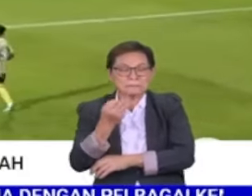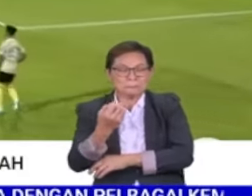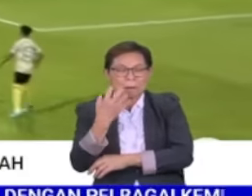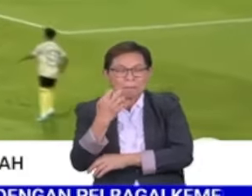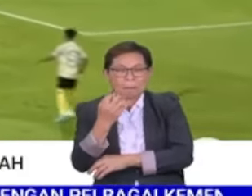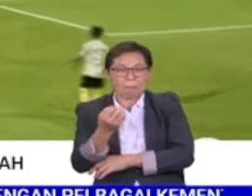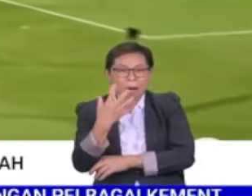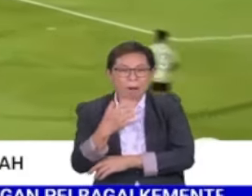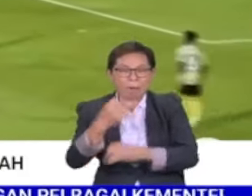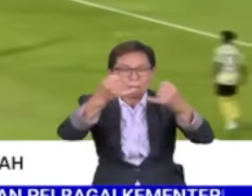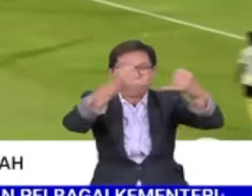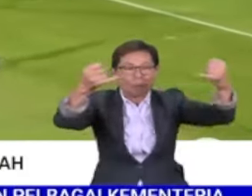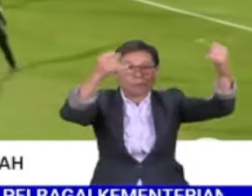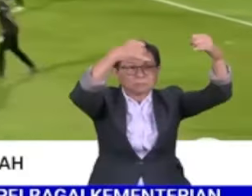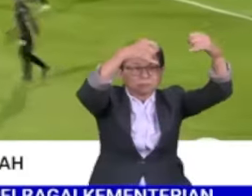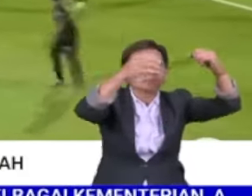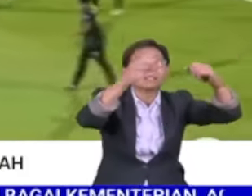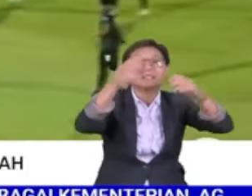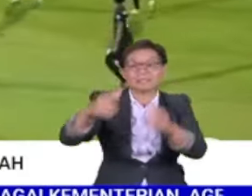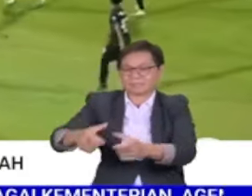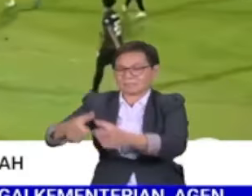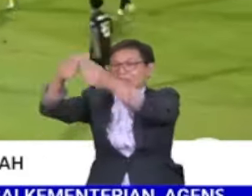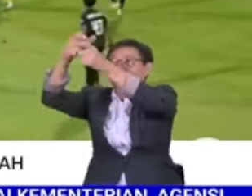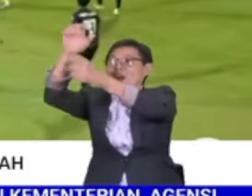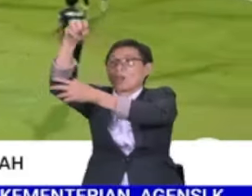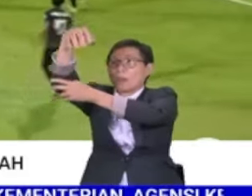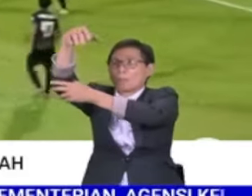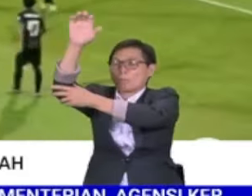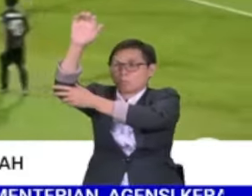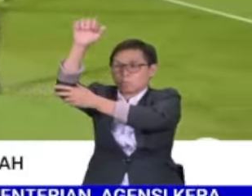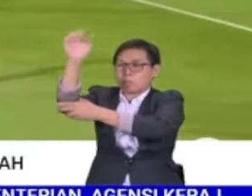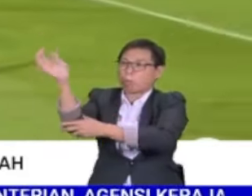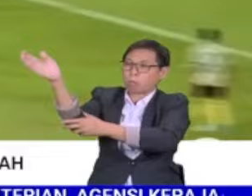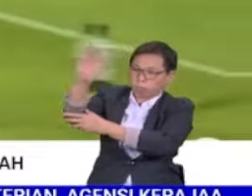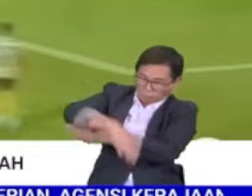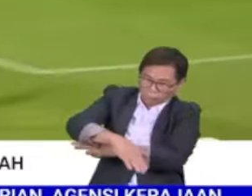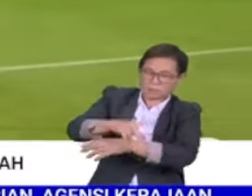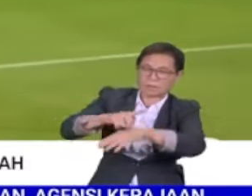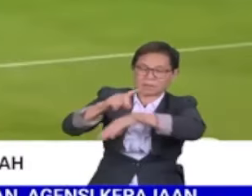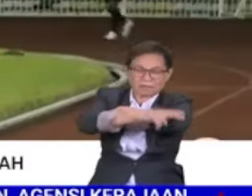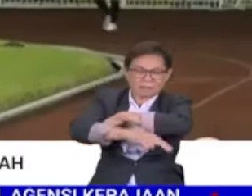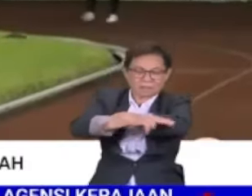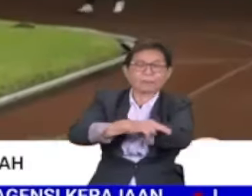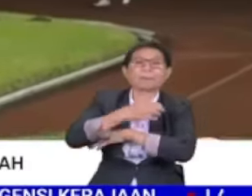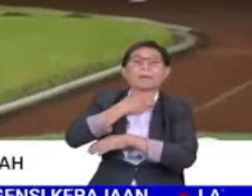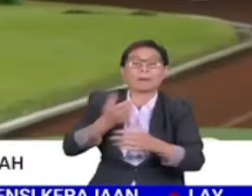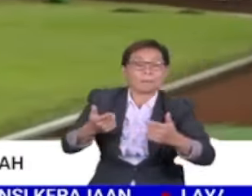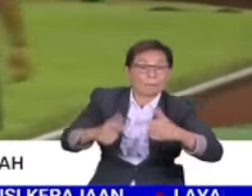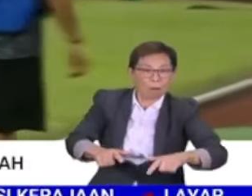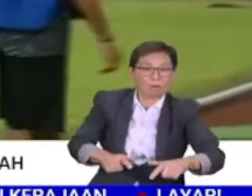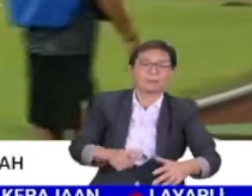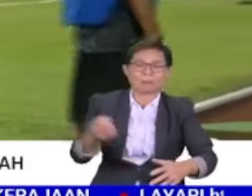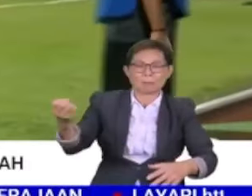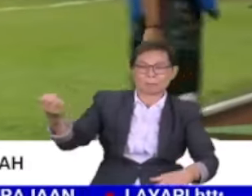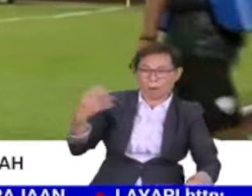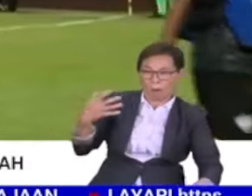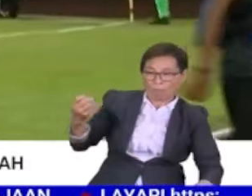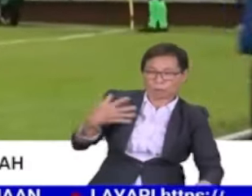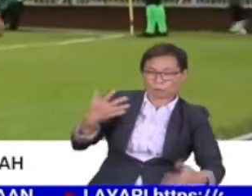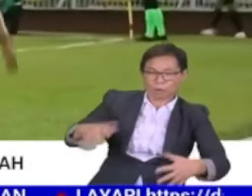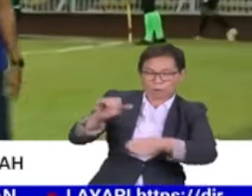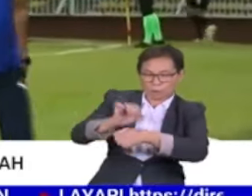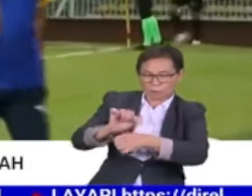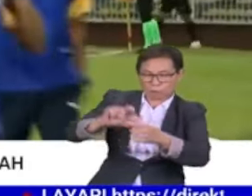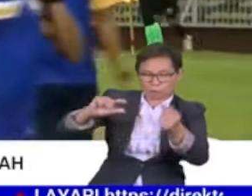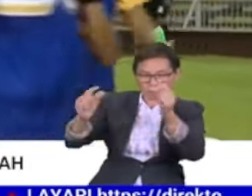dengan kecurangan kabel ke atas salah satu tiang lampu limpah di gelanggang keramat negeri Perak itu. Namun beliau telah dimaklumkan bahawa